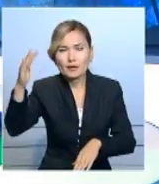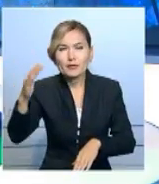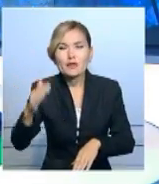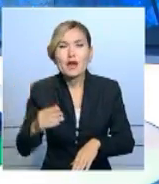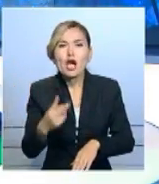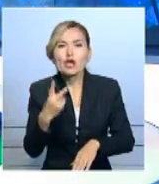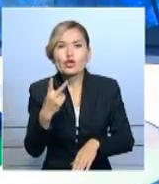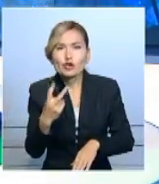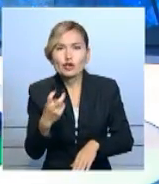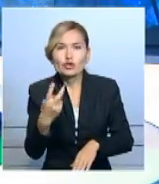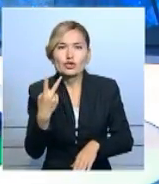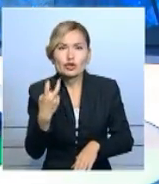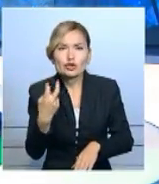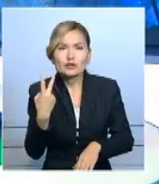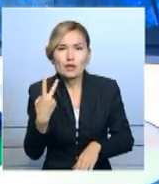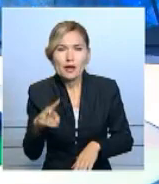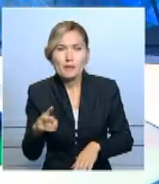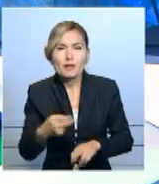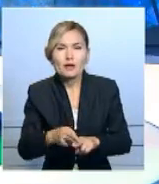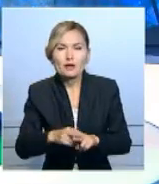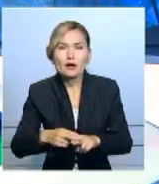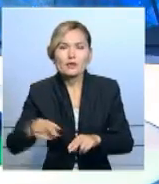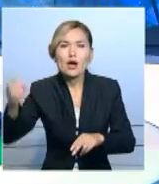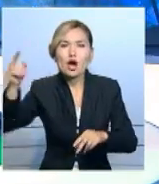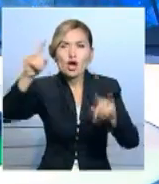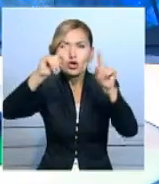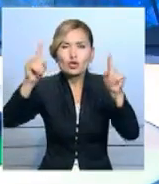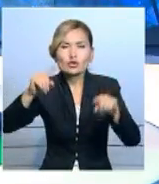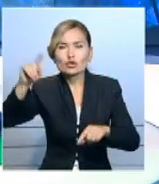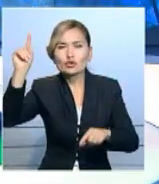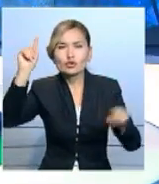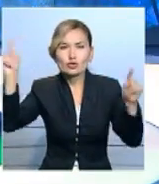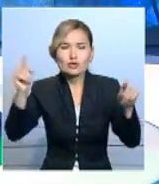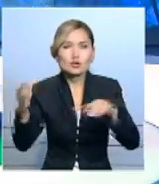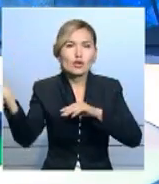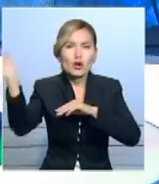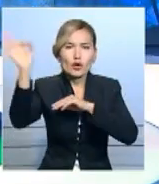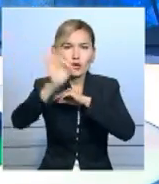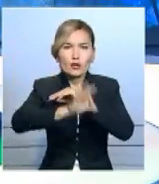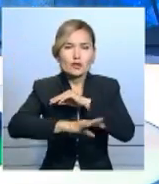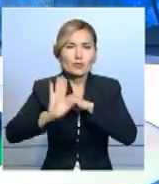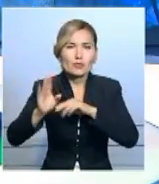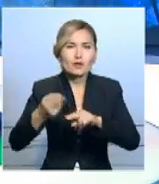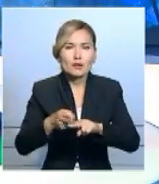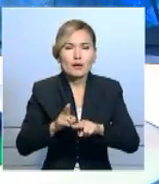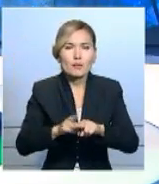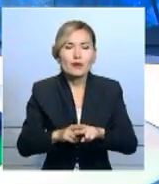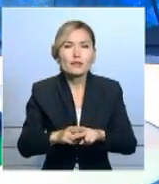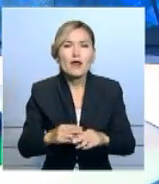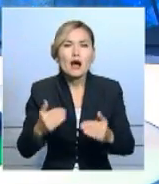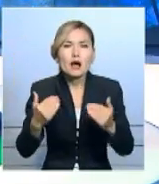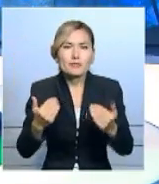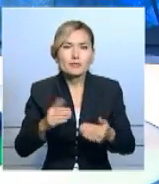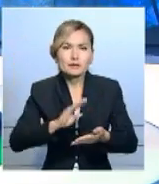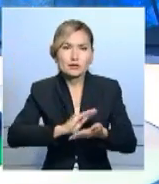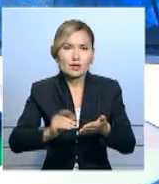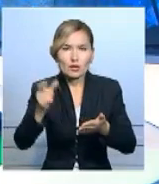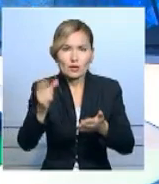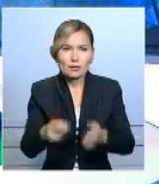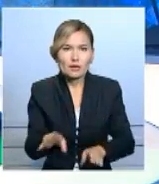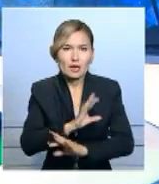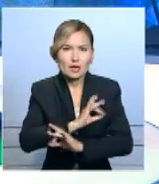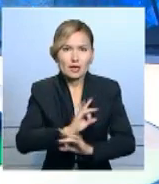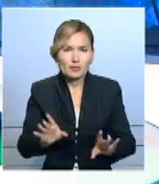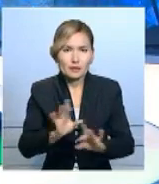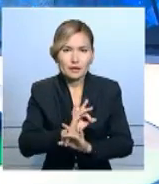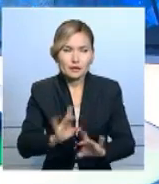сағатына 200-220 метеорға дейін құлаған. Бұл өте сирек кездесетін жағдай. Персеидтердің ағынын аймақтағы тілшіміз